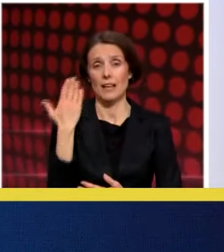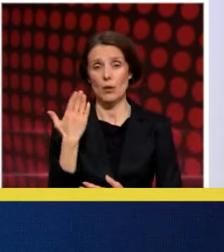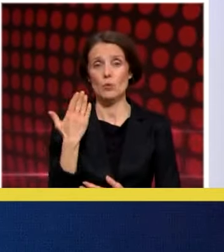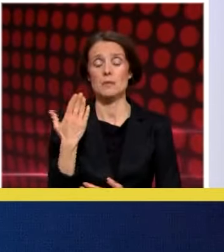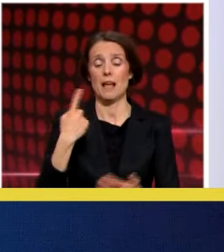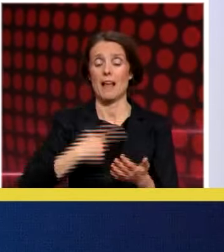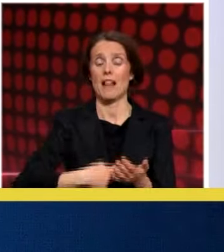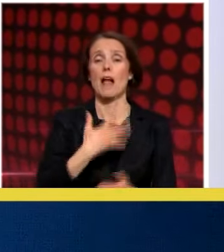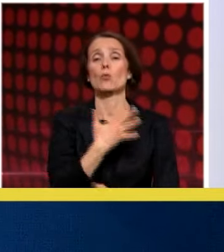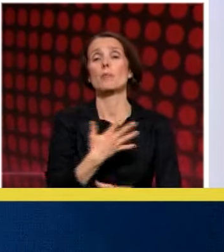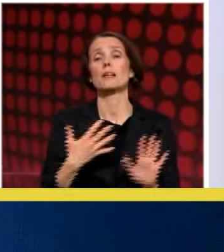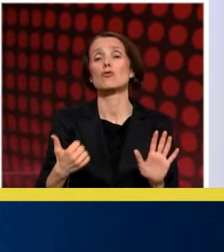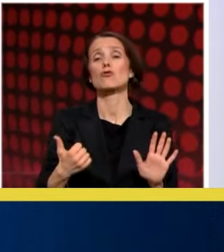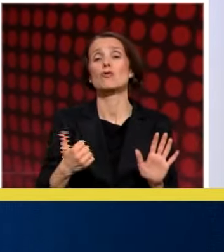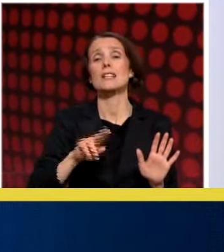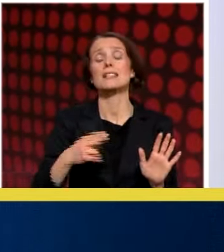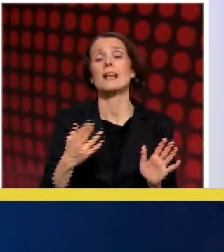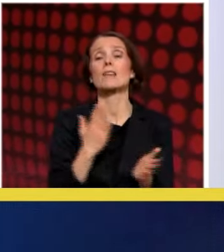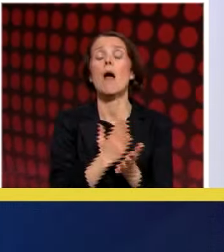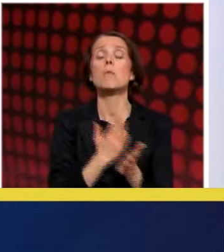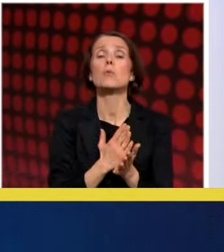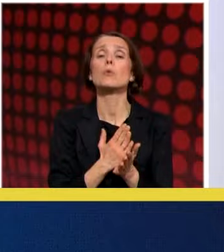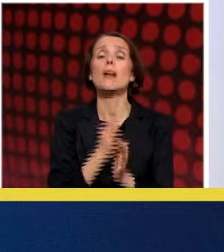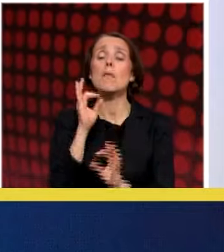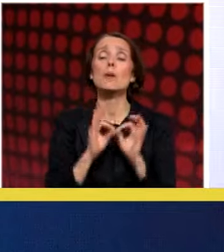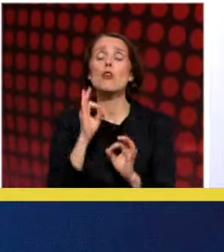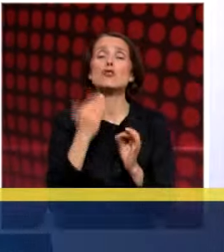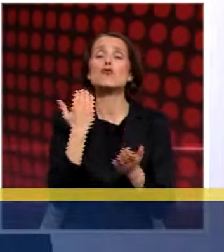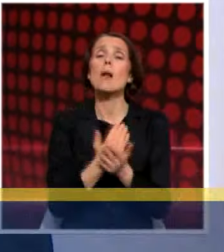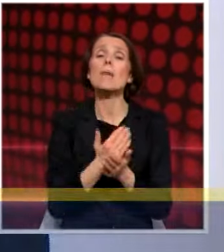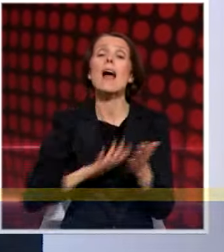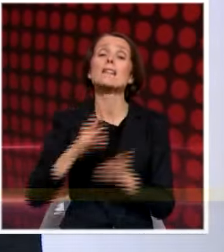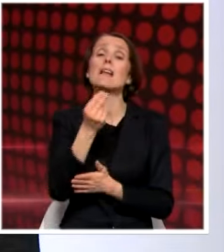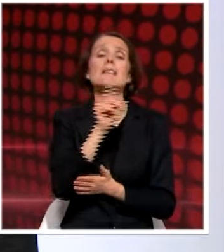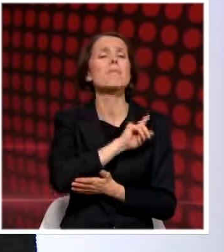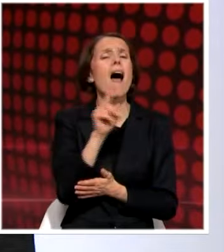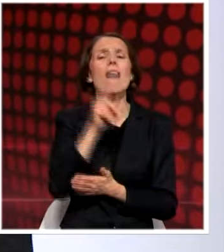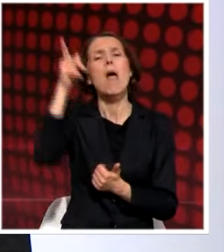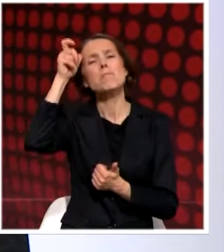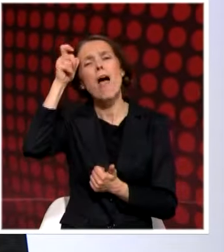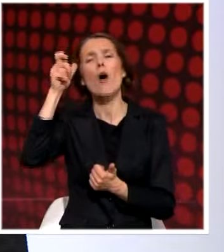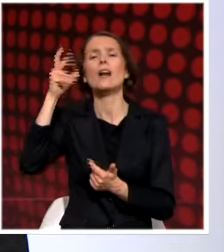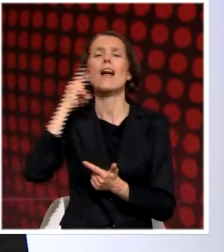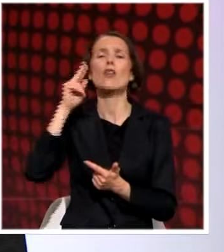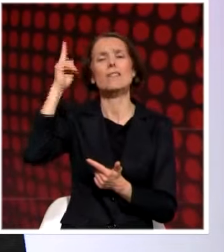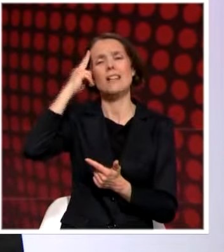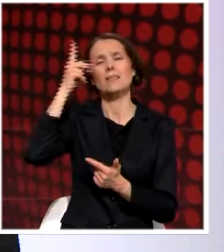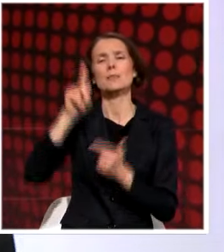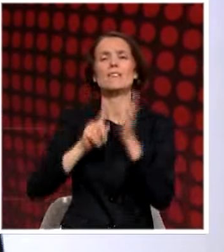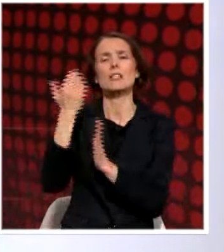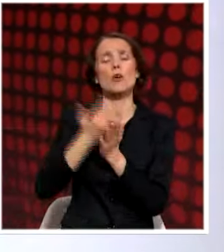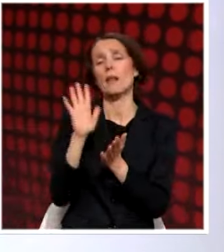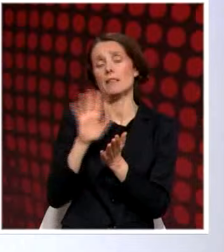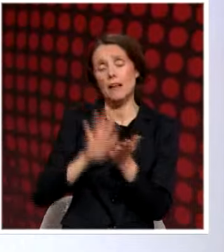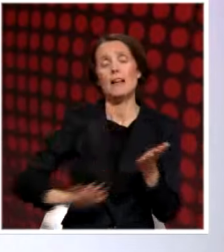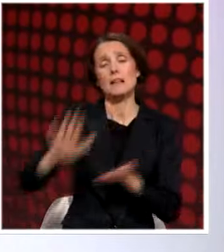1056 evra će biti na nivou Republike Srbije, ne na nivou Beograda ili Novog Sada. Naš je cilj da uz